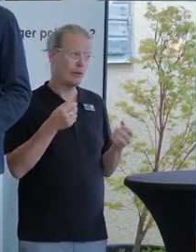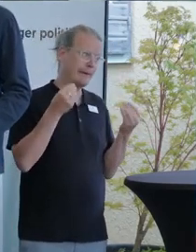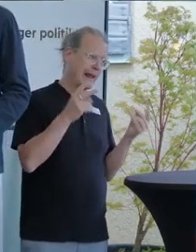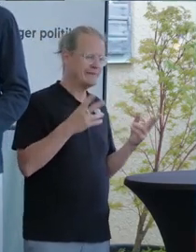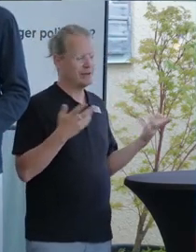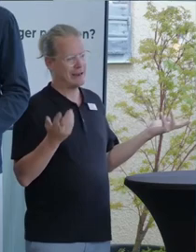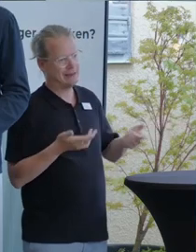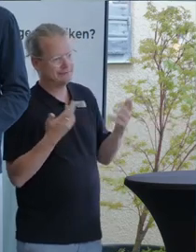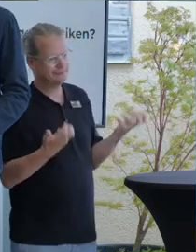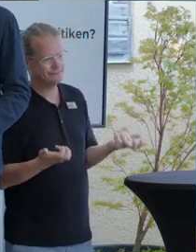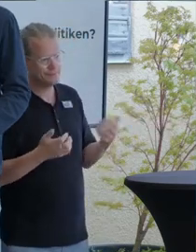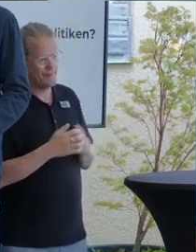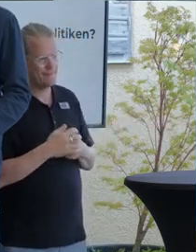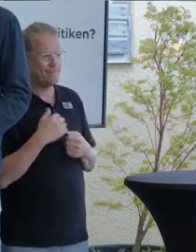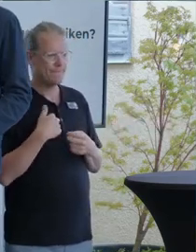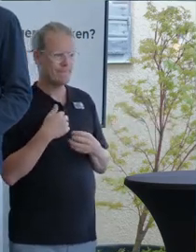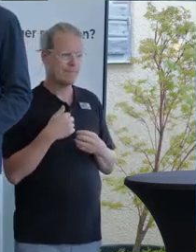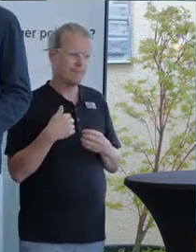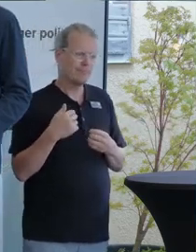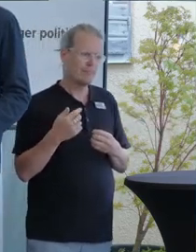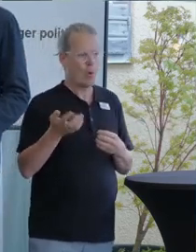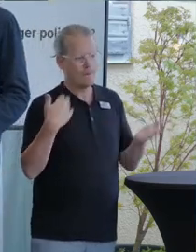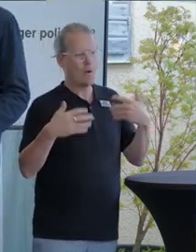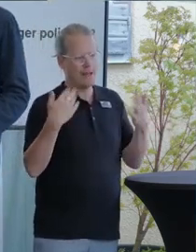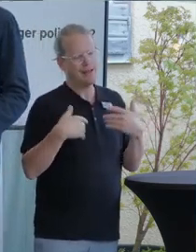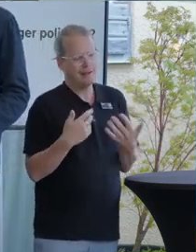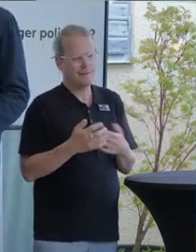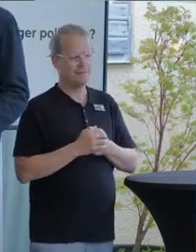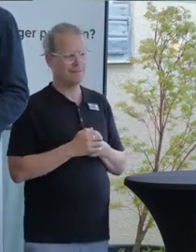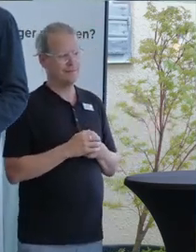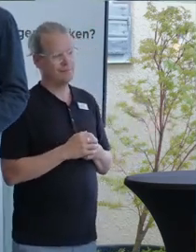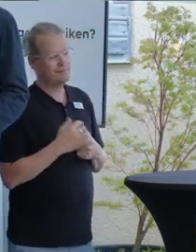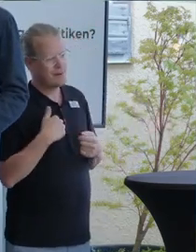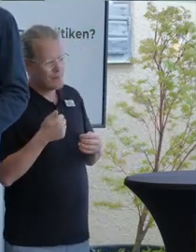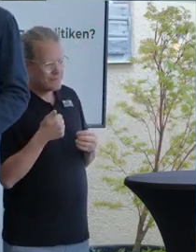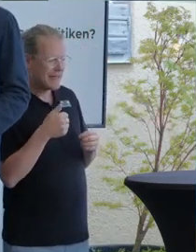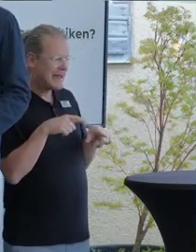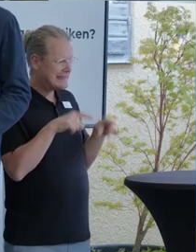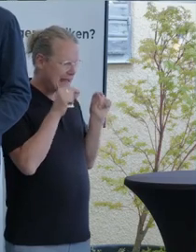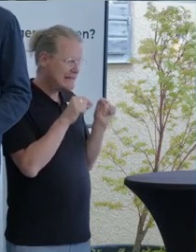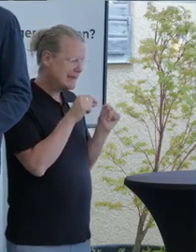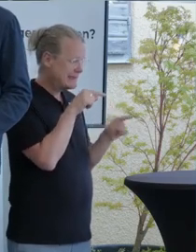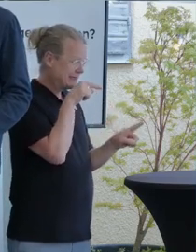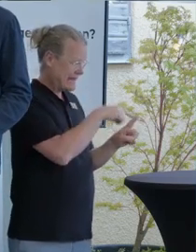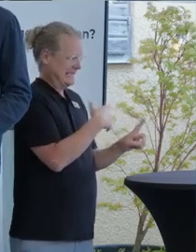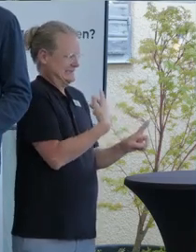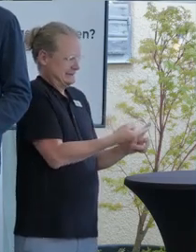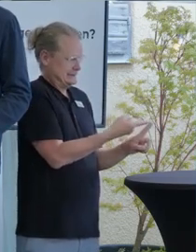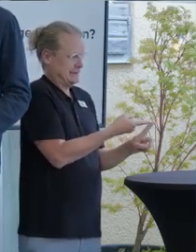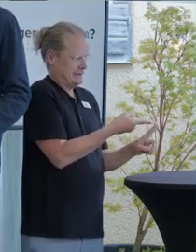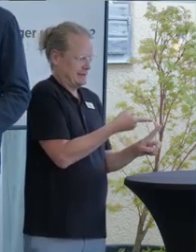Och ni som behöver utbildning, kom. Utan på något sätt att här går vi in med resurser. Det